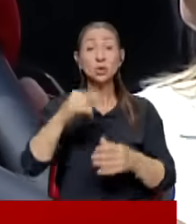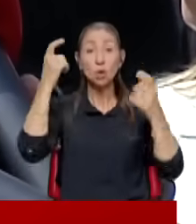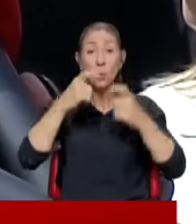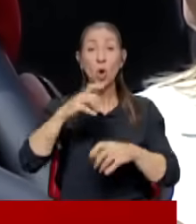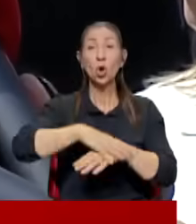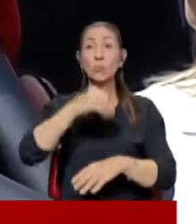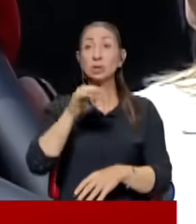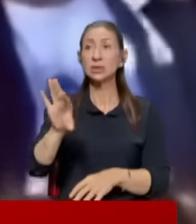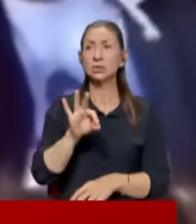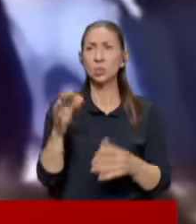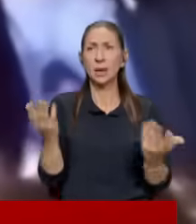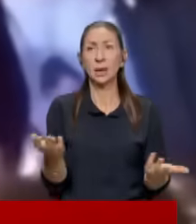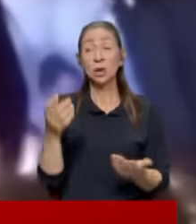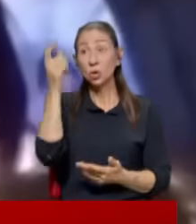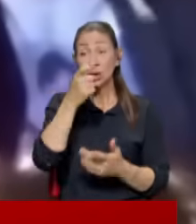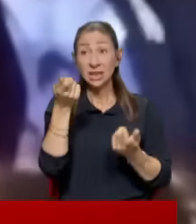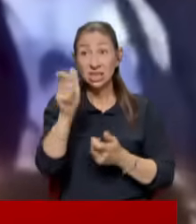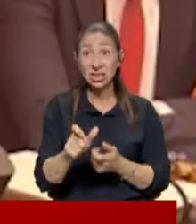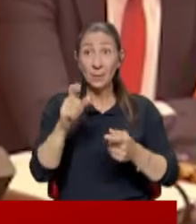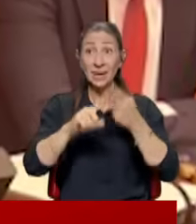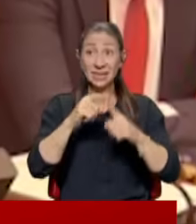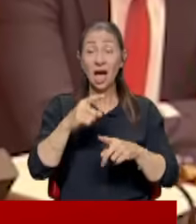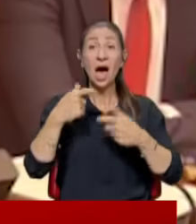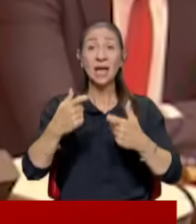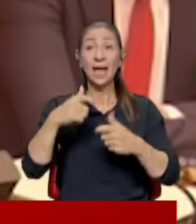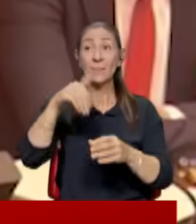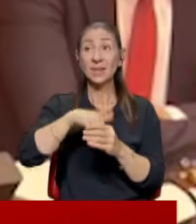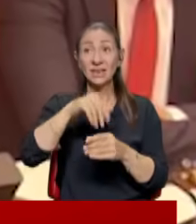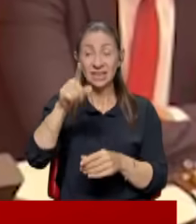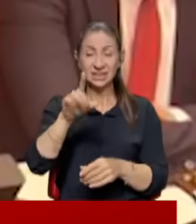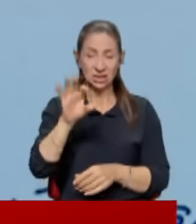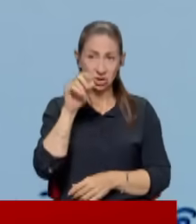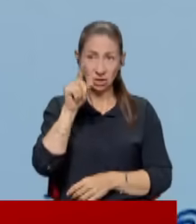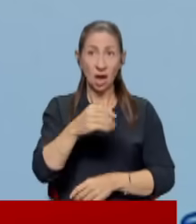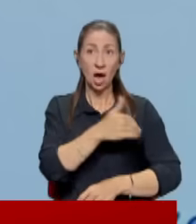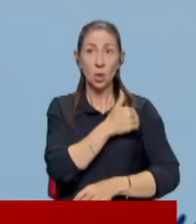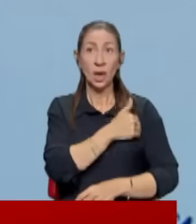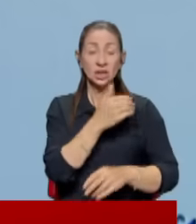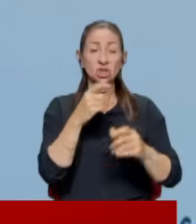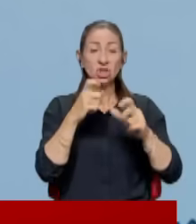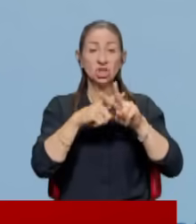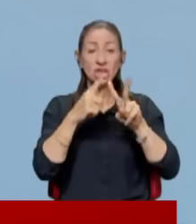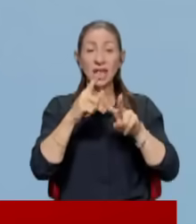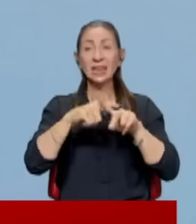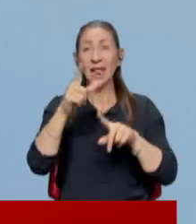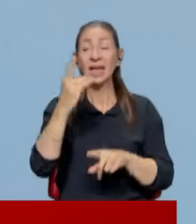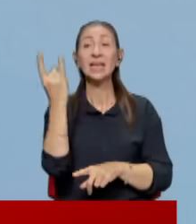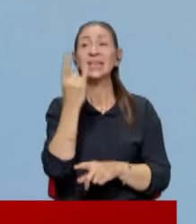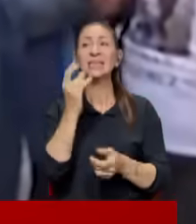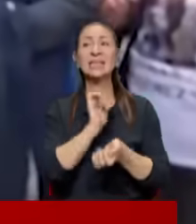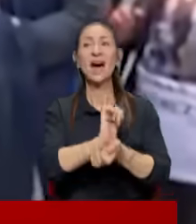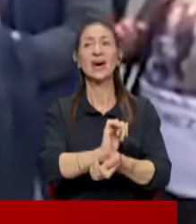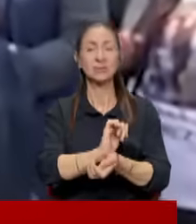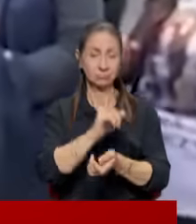komisyona seçiyorlar. Türkiye İşçi Partisi'nden Hatay milletvekili seçildi avukat Can Atalay. Gezi davasından